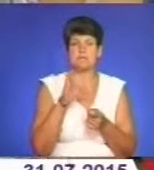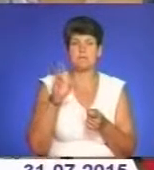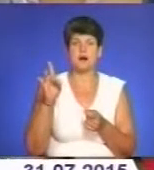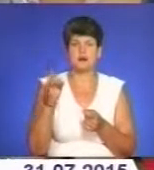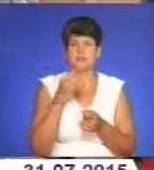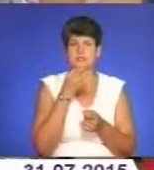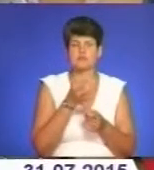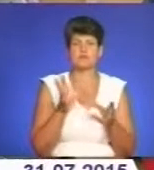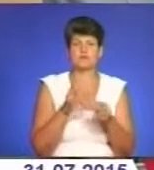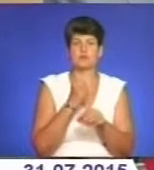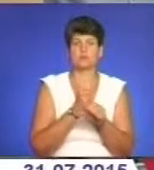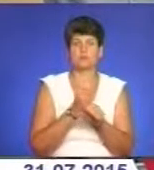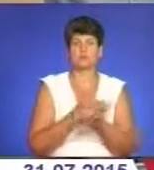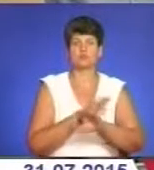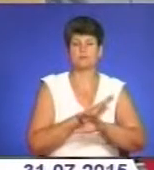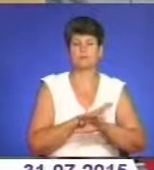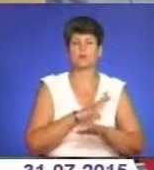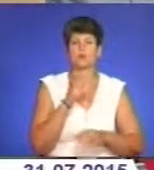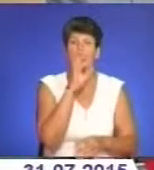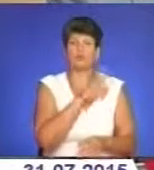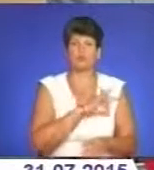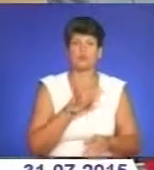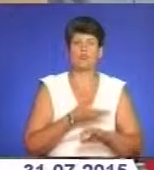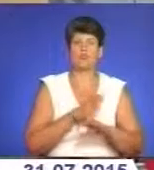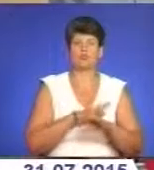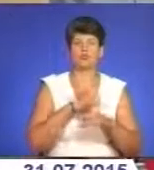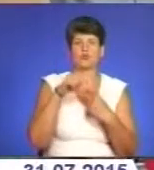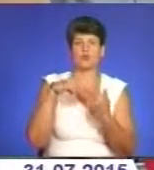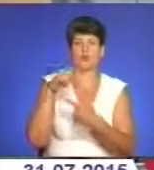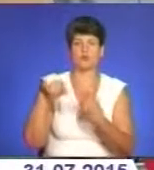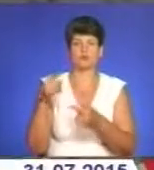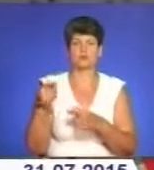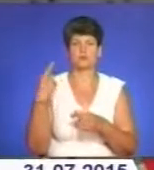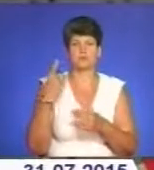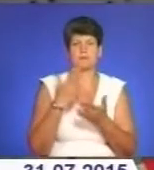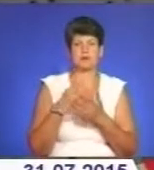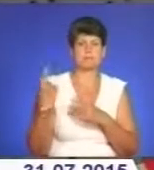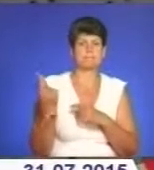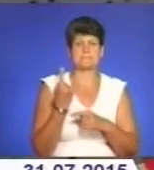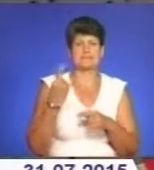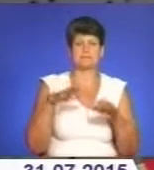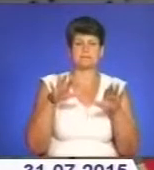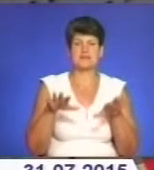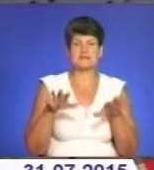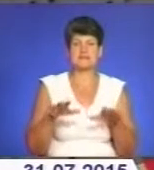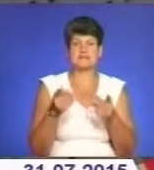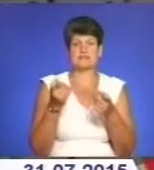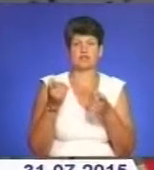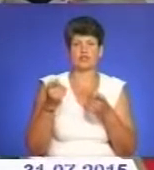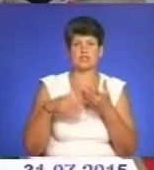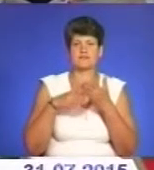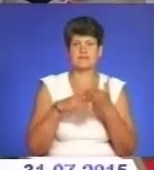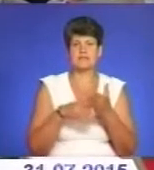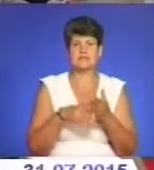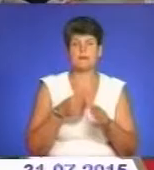співробітництво із польськими колегами буде корисним, адже Польща у товарообігу Тернопільщини займає одне з перших місць, а у залученні інвестицій в Україну